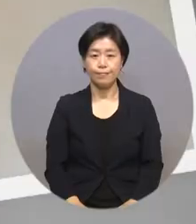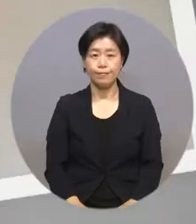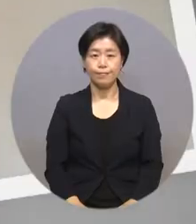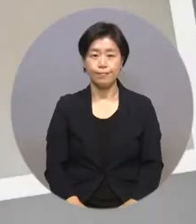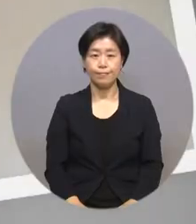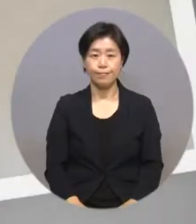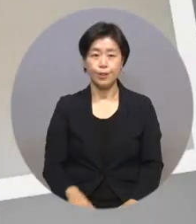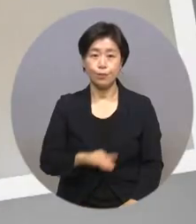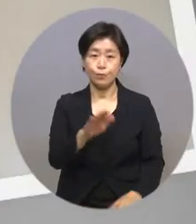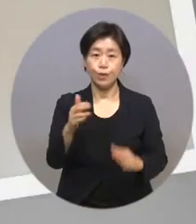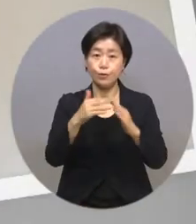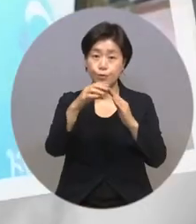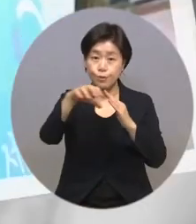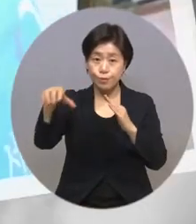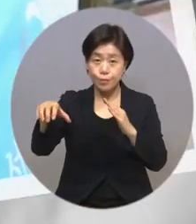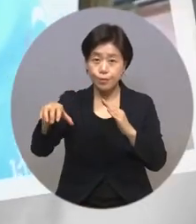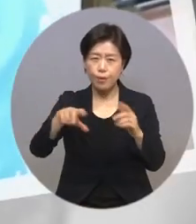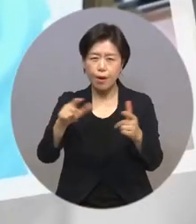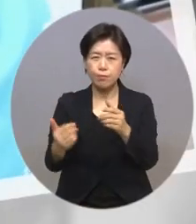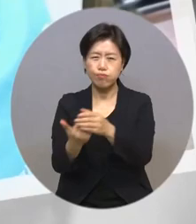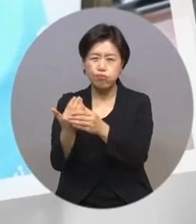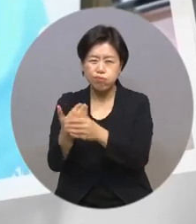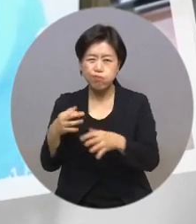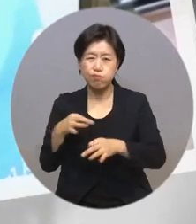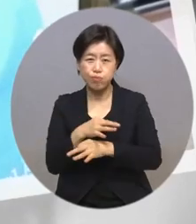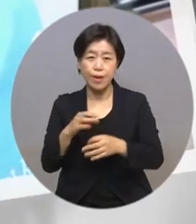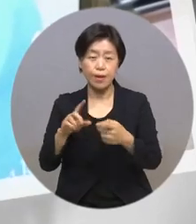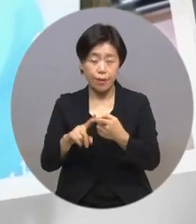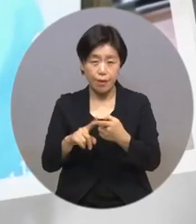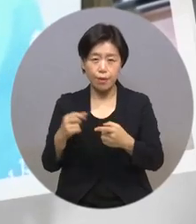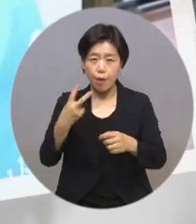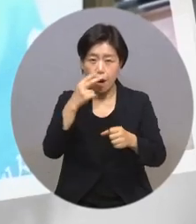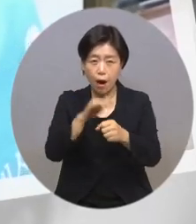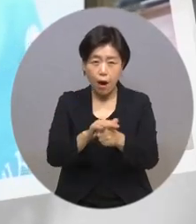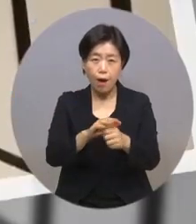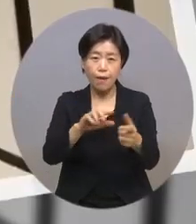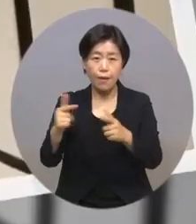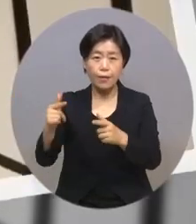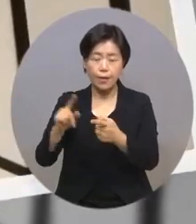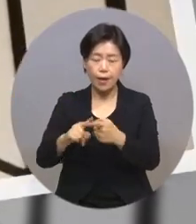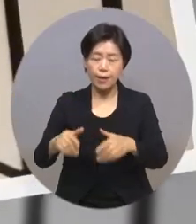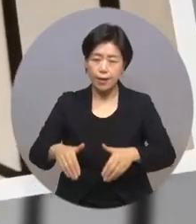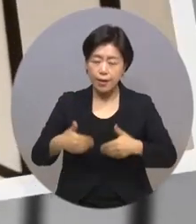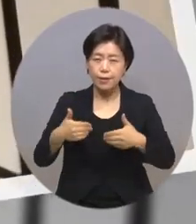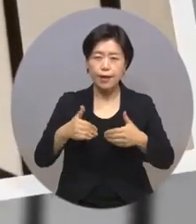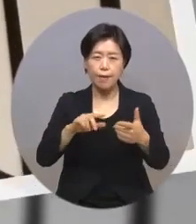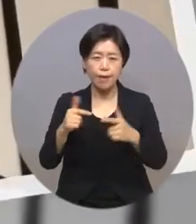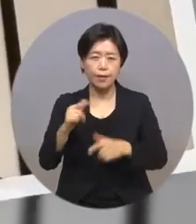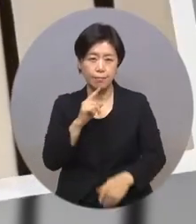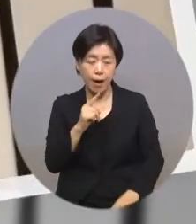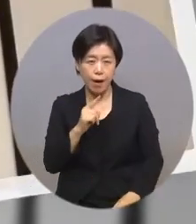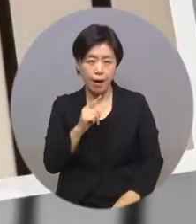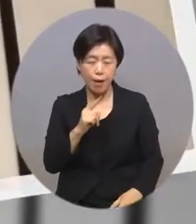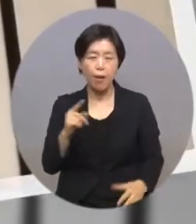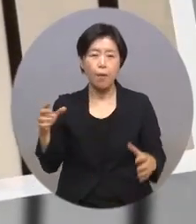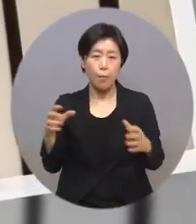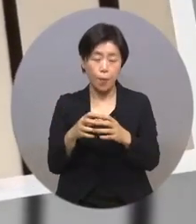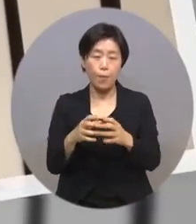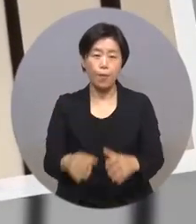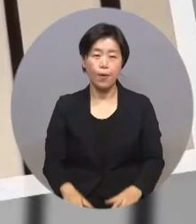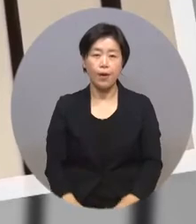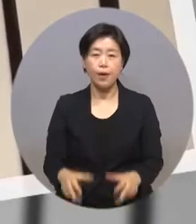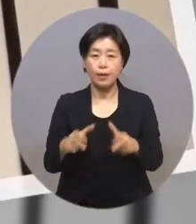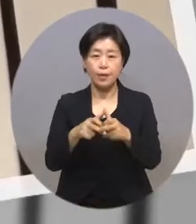우리 주변에서 일어나는 불공정한 사례부터 억울한 사연, 따뜻한 미담까지 장애인신문과